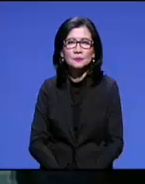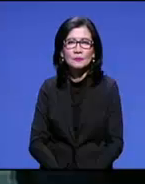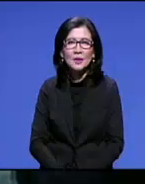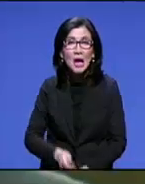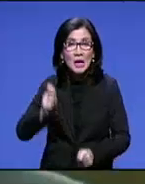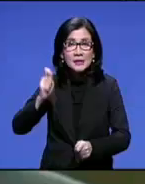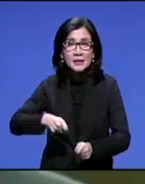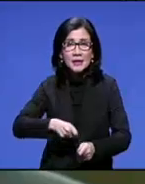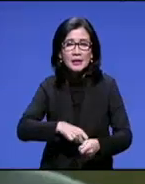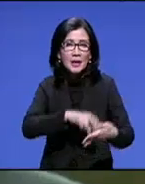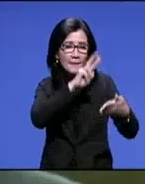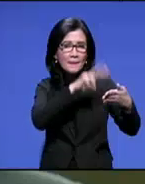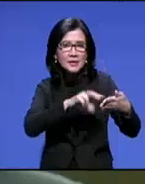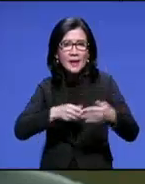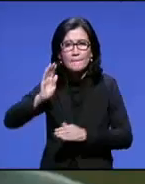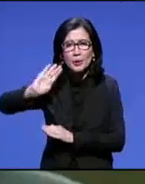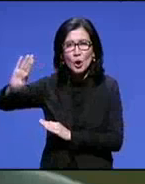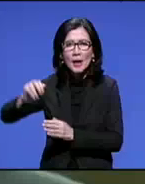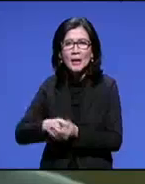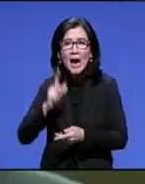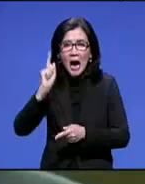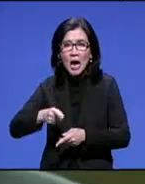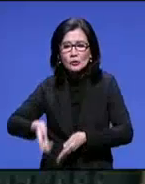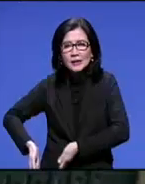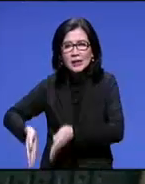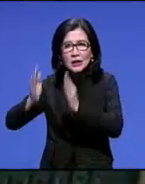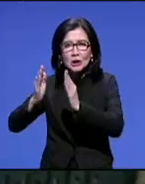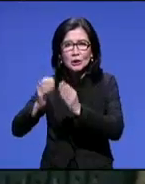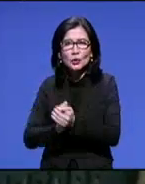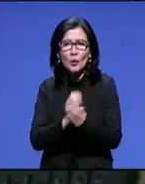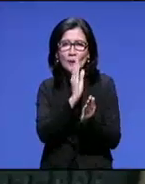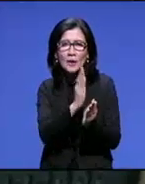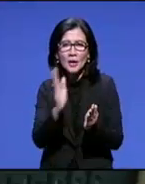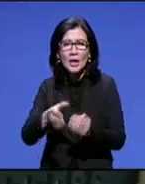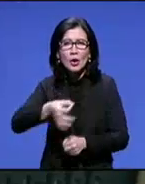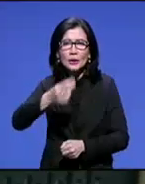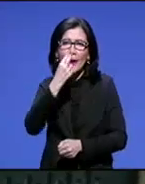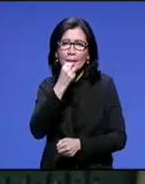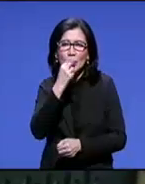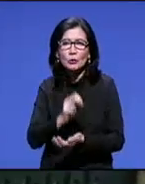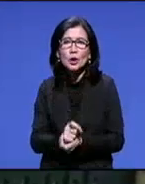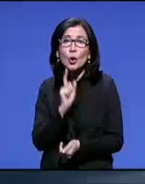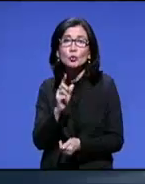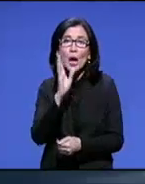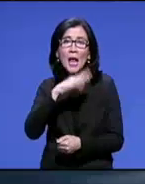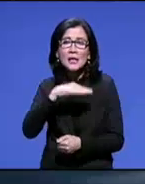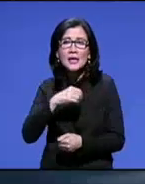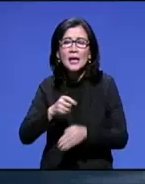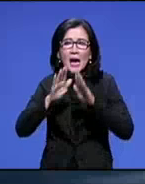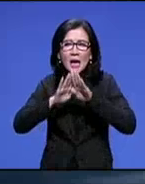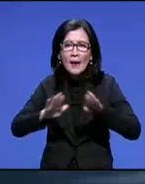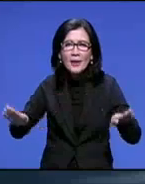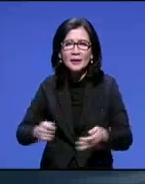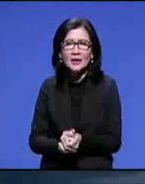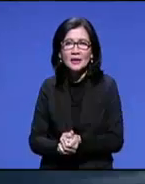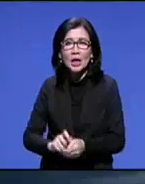Sidang dengan agenda pembacaan eksepsi terpaksa digelar di Dinas Perpustakaan dan Kearsipan Daerah Kota Bandung demi alasan keamanan. Sidang dimulai